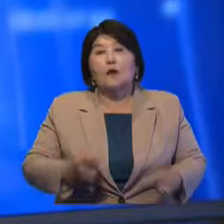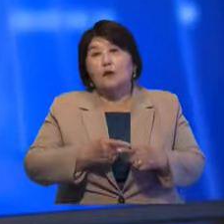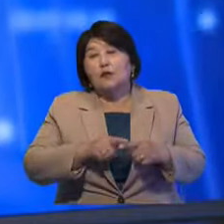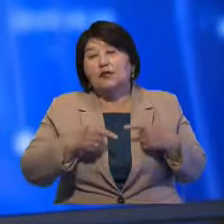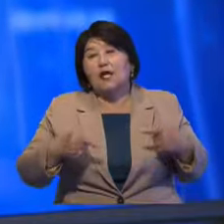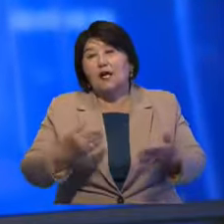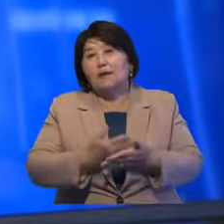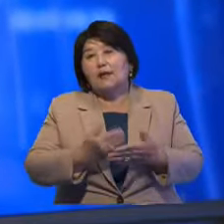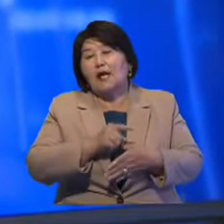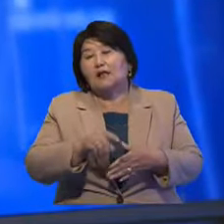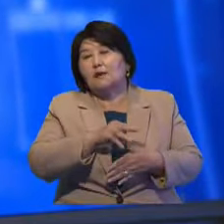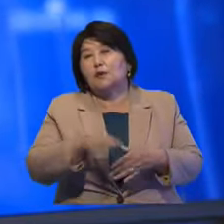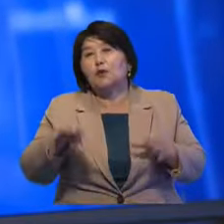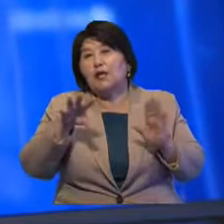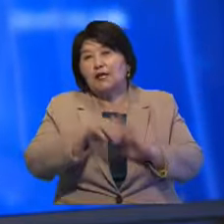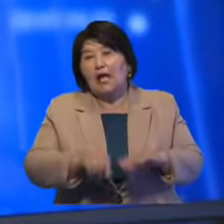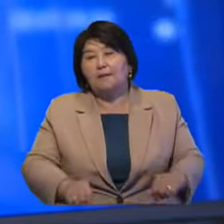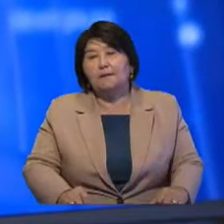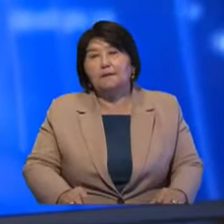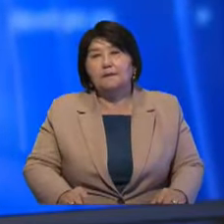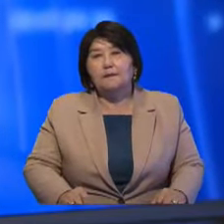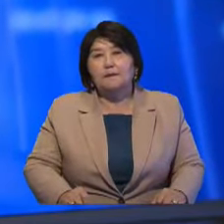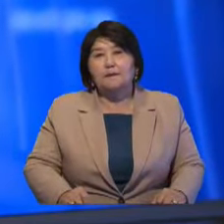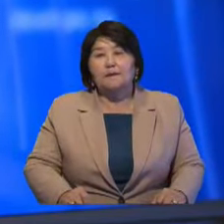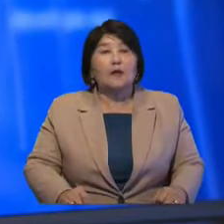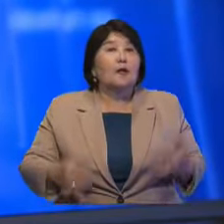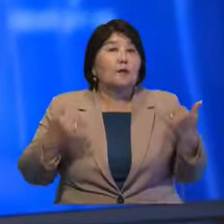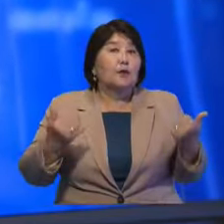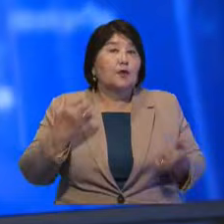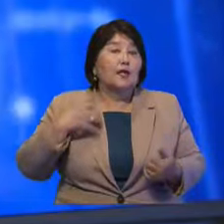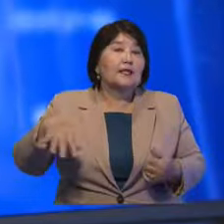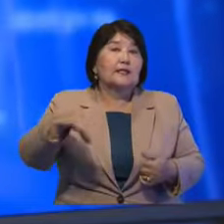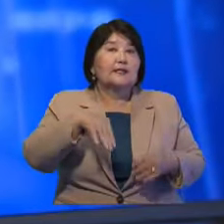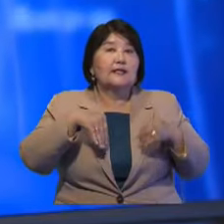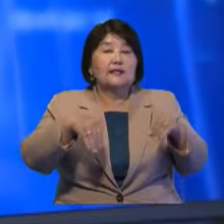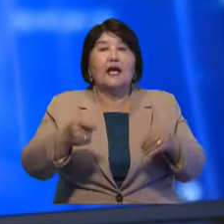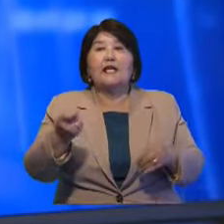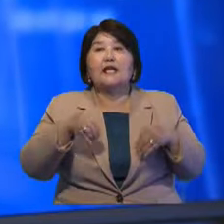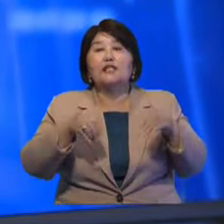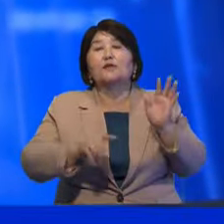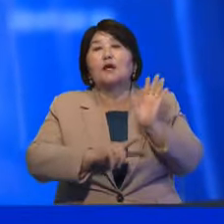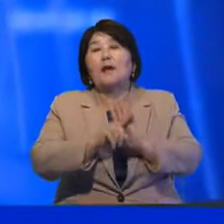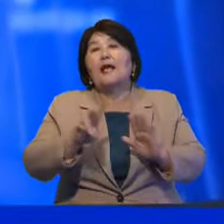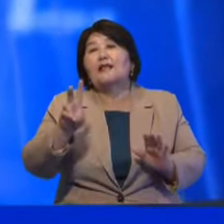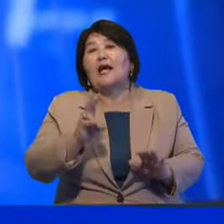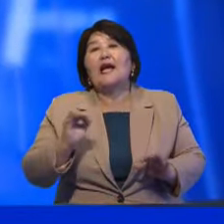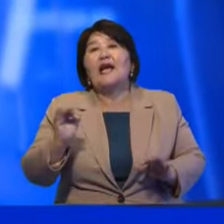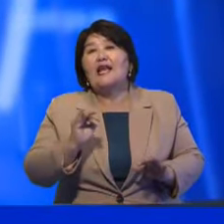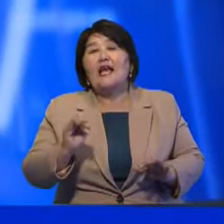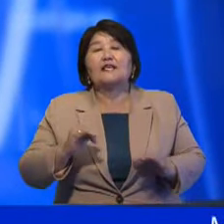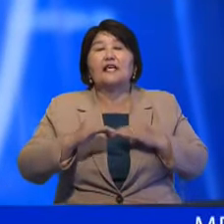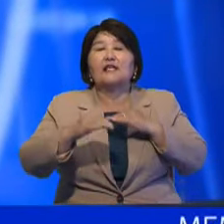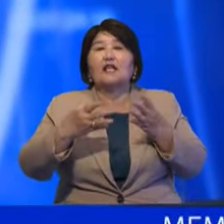Осы және өзге де ақпараттар алдағы минуттарда. Бүгін сыр дихандары дән себуді бастады. Нағилиясов ауылындағы дала